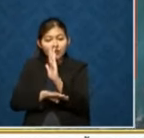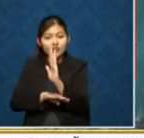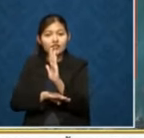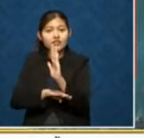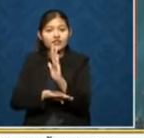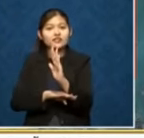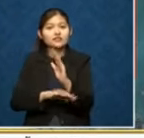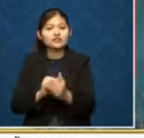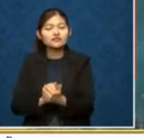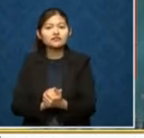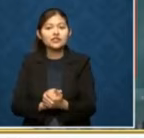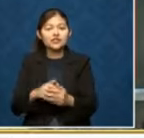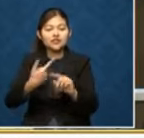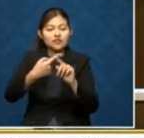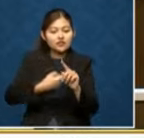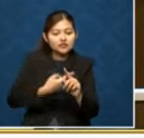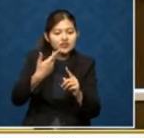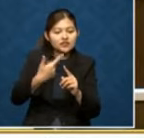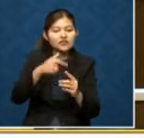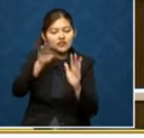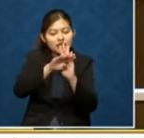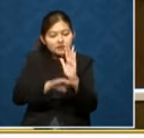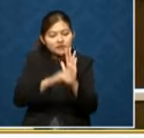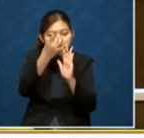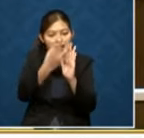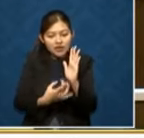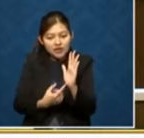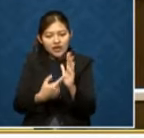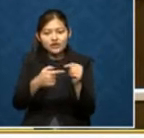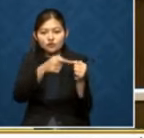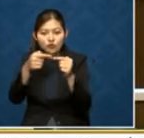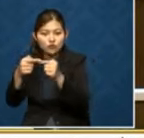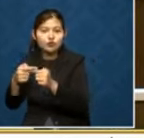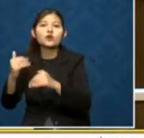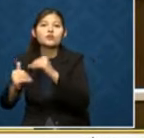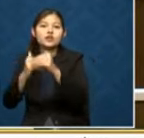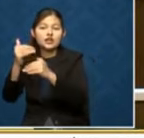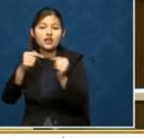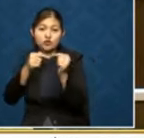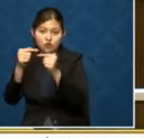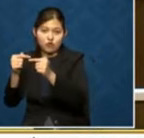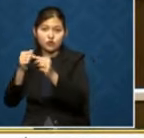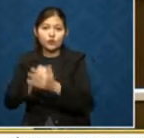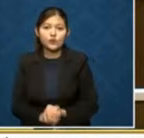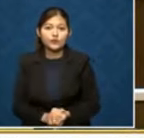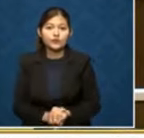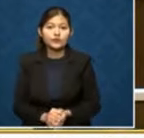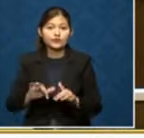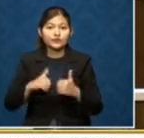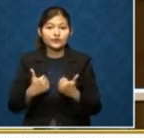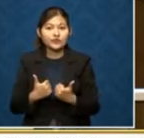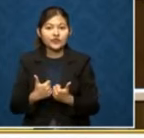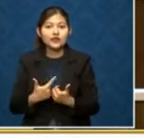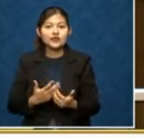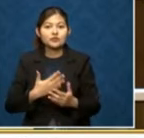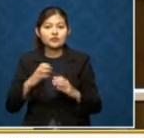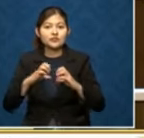แต่ละปฏิทินแต่ละเดือนนะครับที่จะต้องดำเนินการต่อไปสิ่งหนึ่งครับที่วันนี้พรรคภูมิใจ